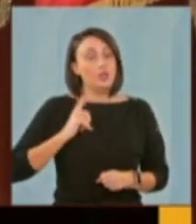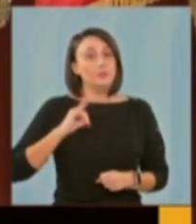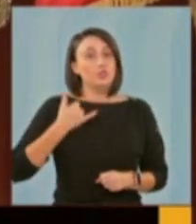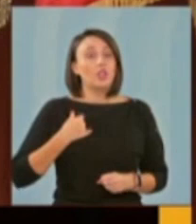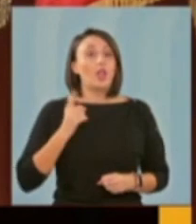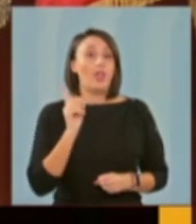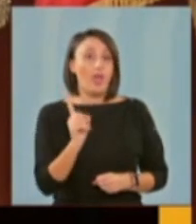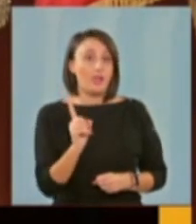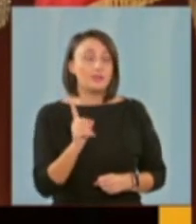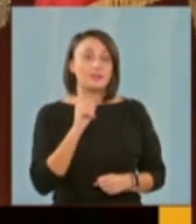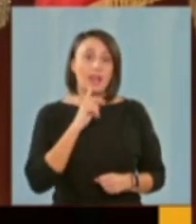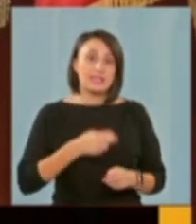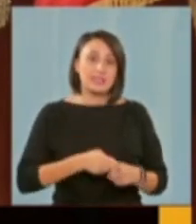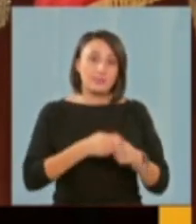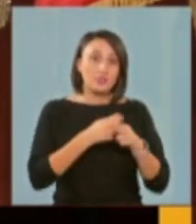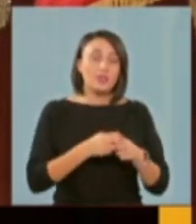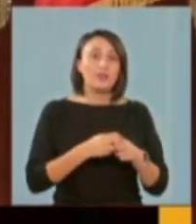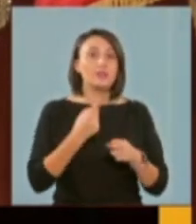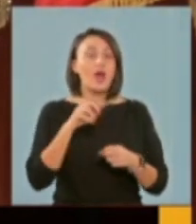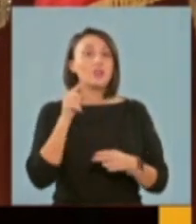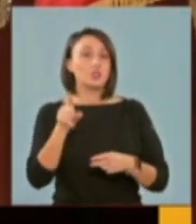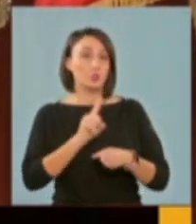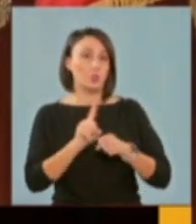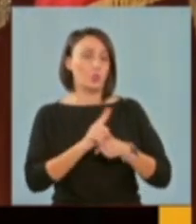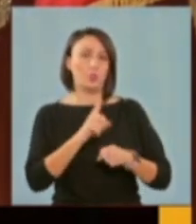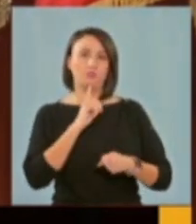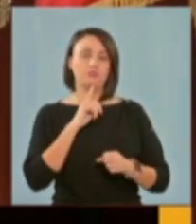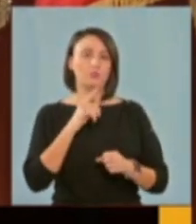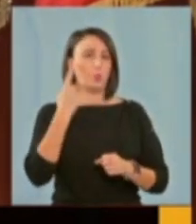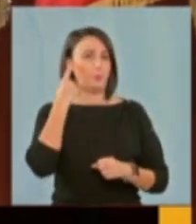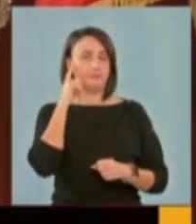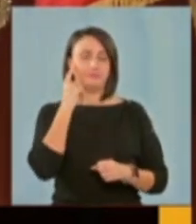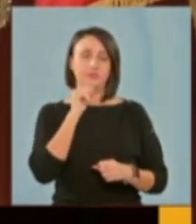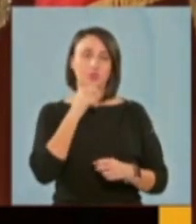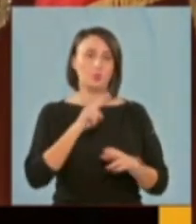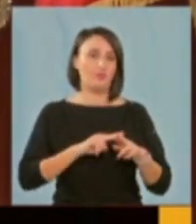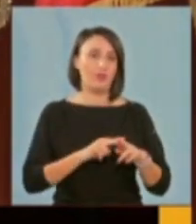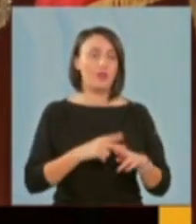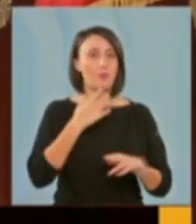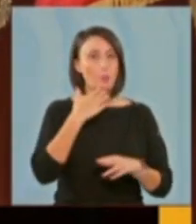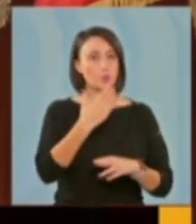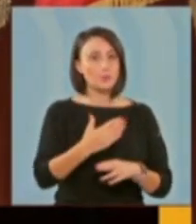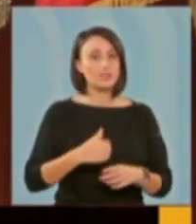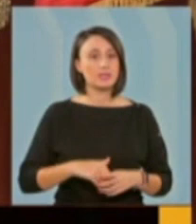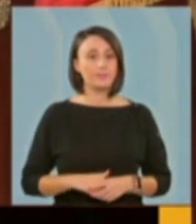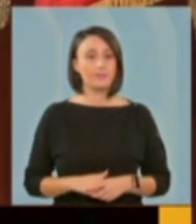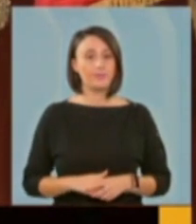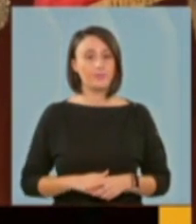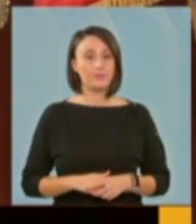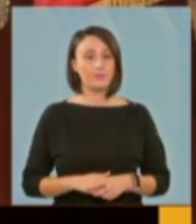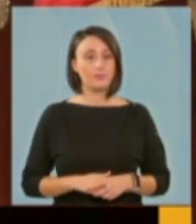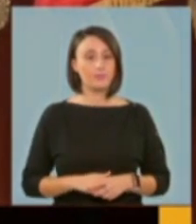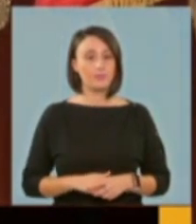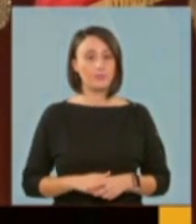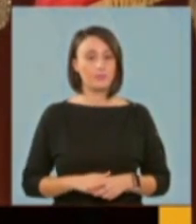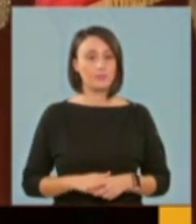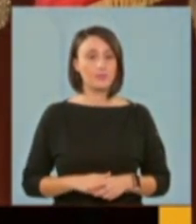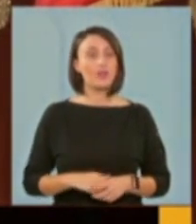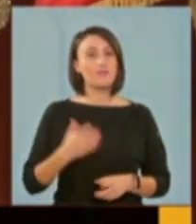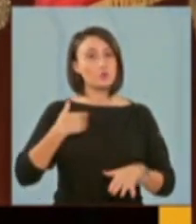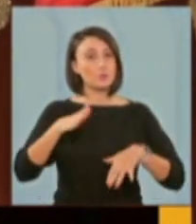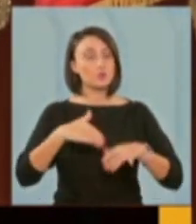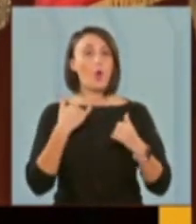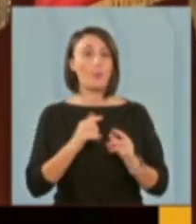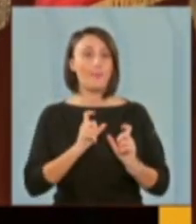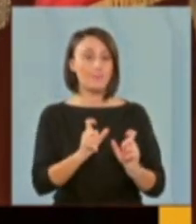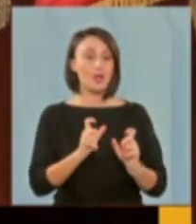ca domnia sa să ne sprijine, dar de acest lucru nu mă îndoiesc în niciun fel. Vă mulțumesc foarte mult. Da, emoționat a fost un ministru al apărării devenit acum